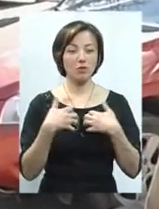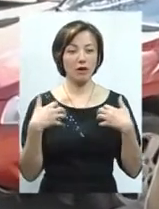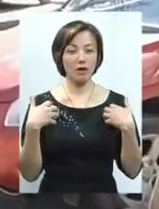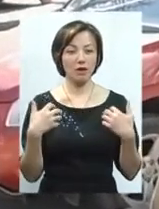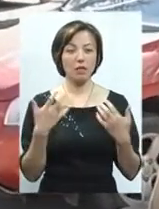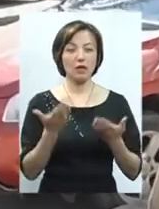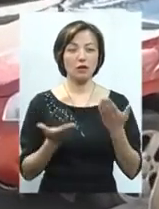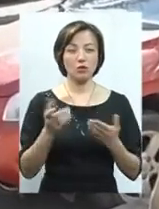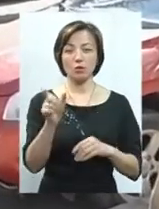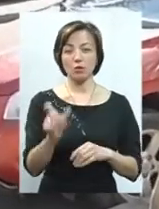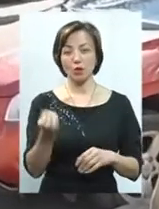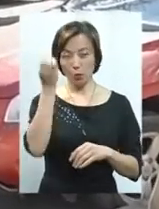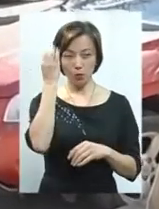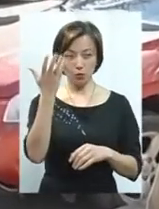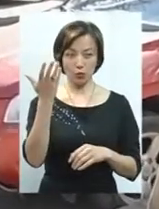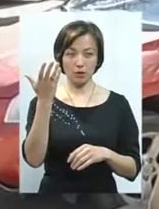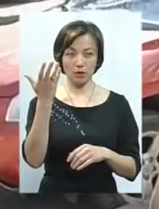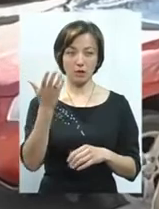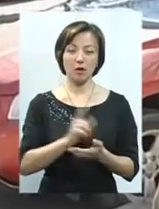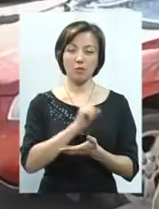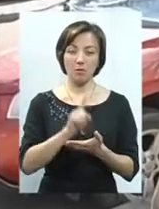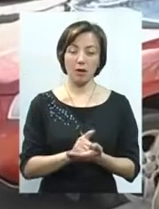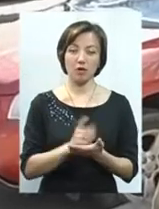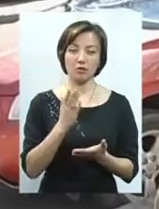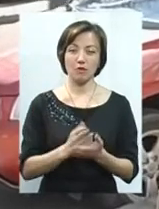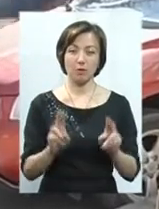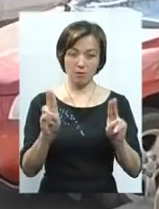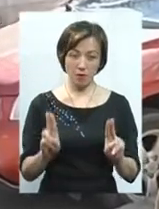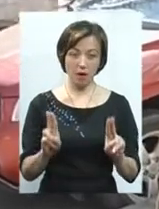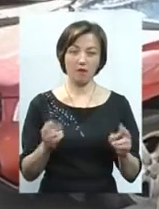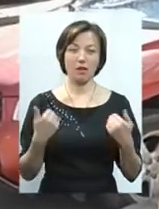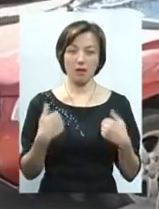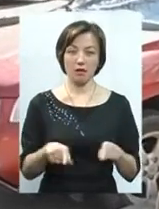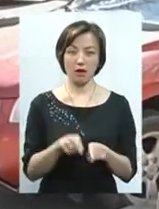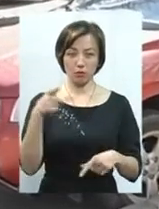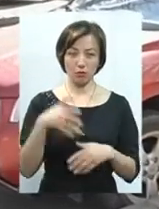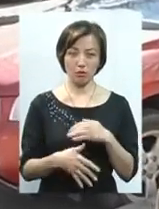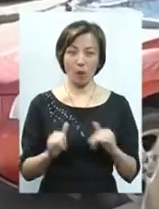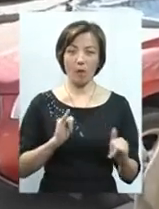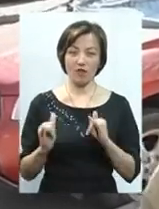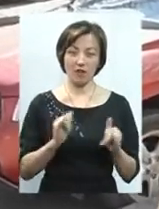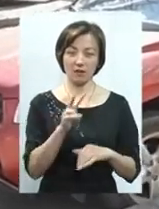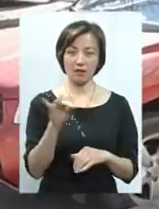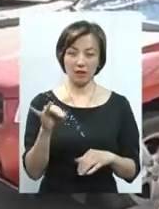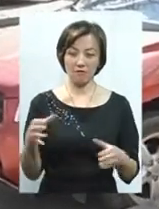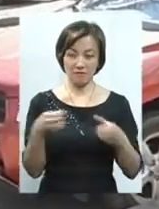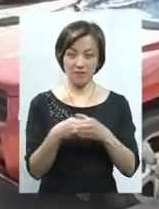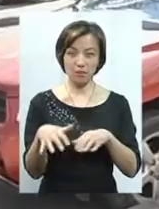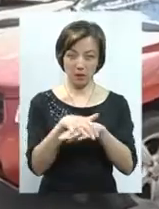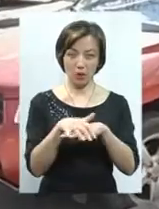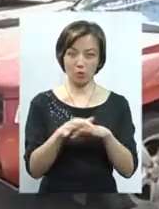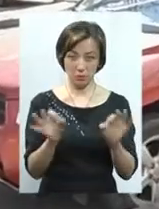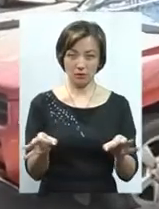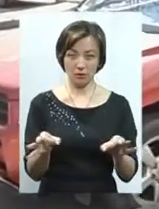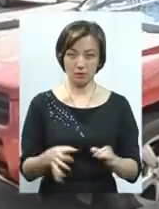ну, якщо людина культурна, мають існувати якісь правила, я так розумію, поведінки в спільноті, в суспільстві,